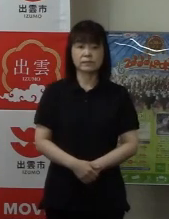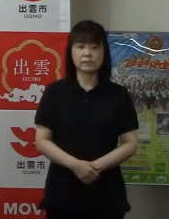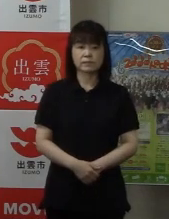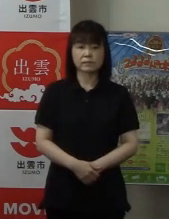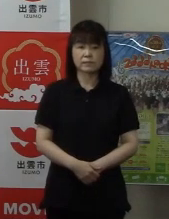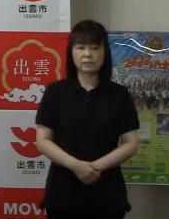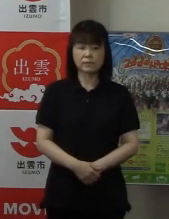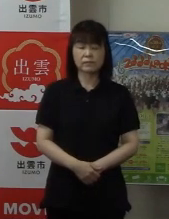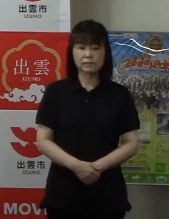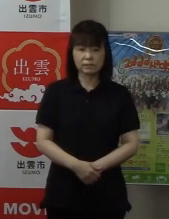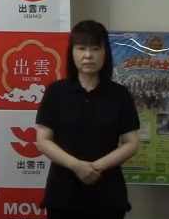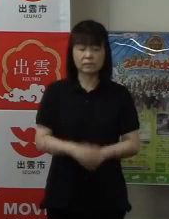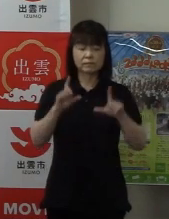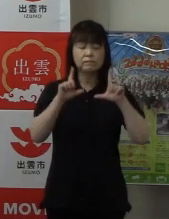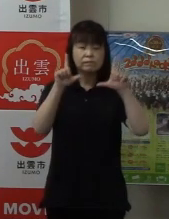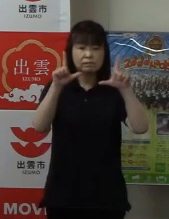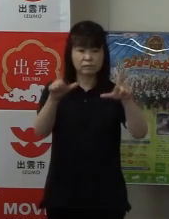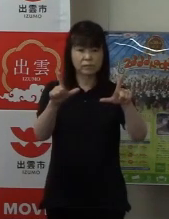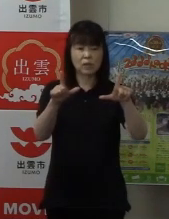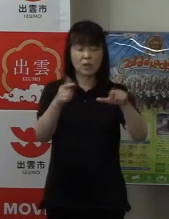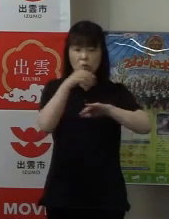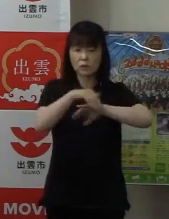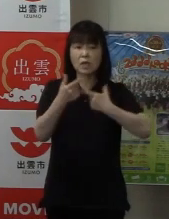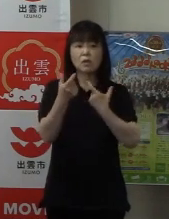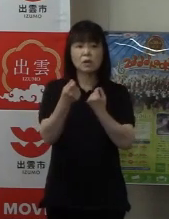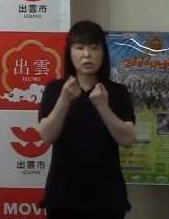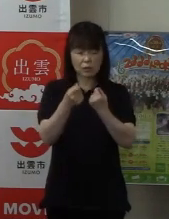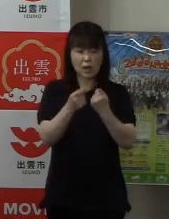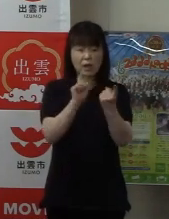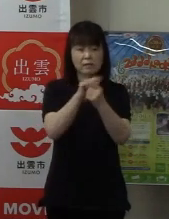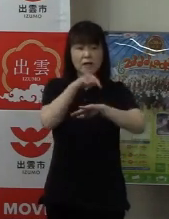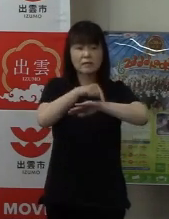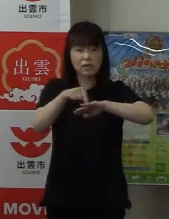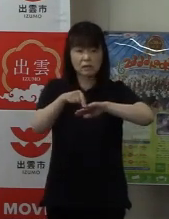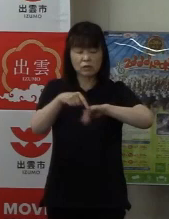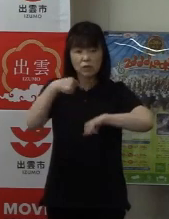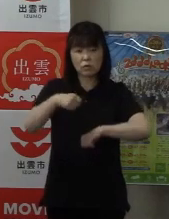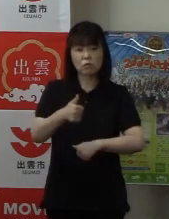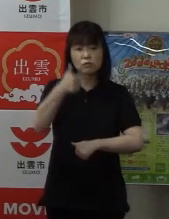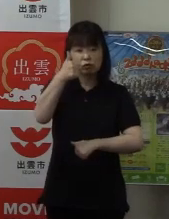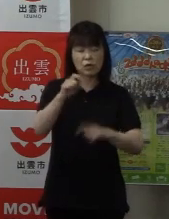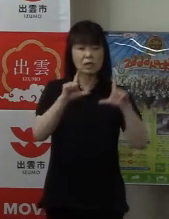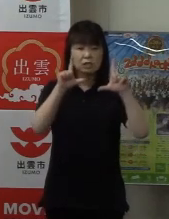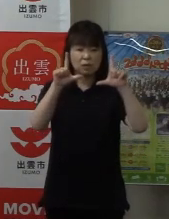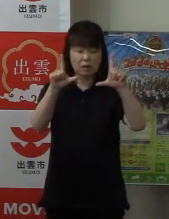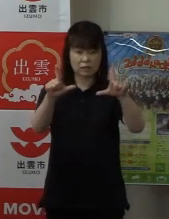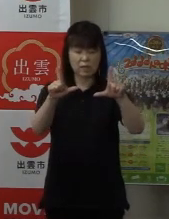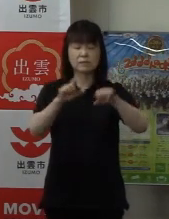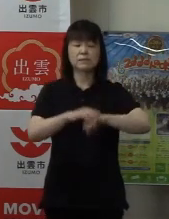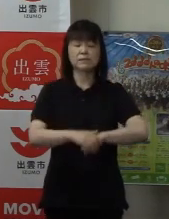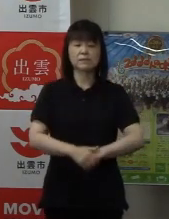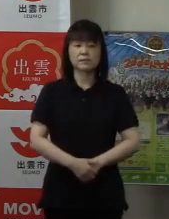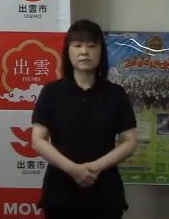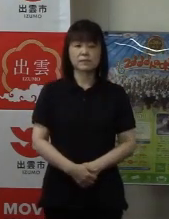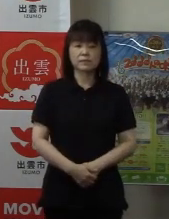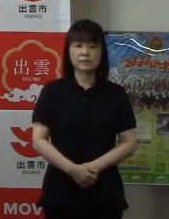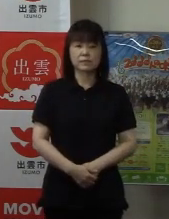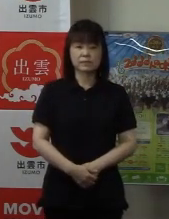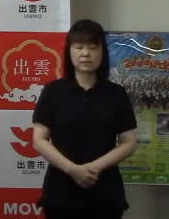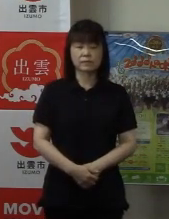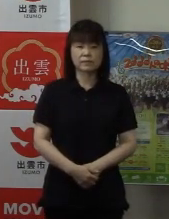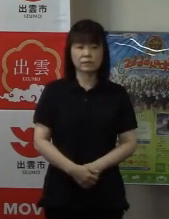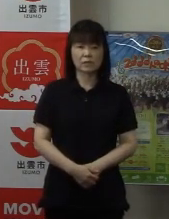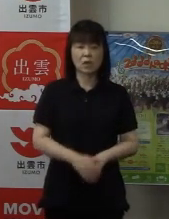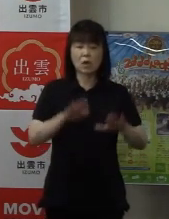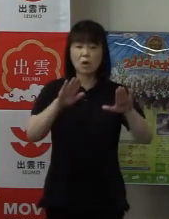まあ、あの予定通りだと思いますけど、詳しくその対策等のことはあの教育長から。 教育長杉谷です。あの早い